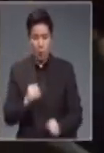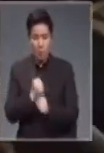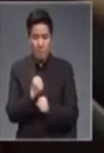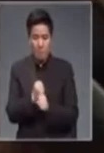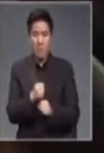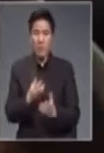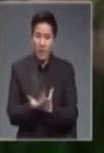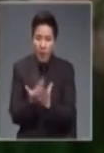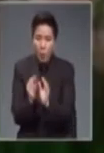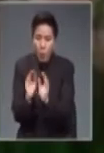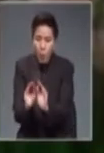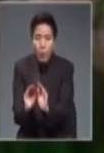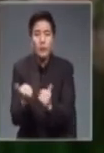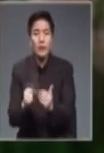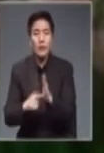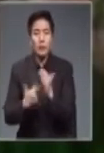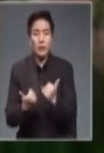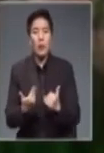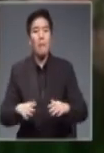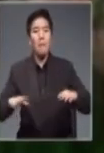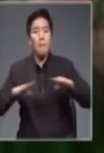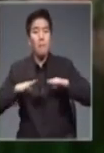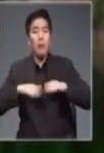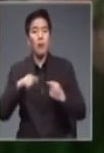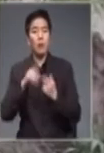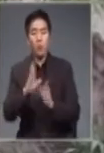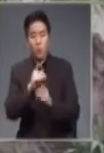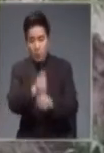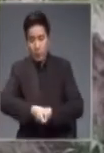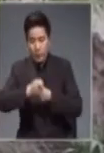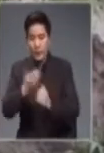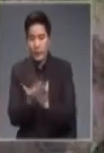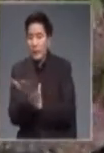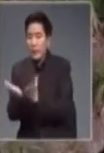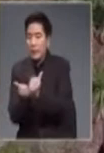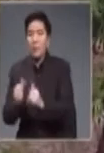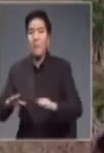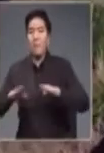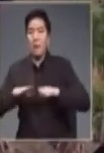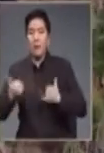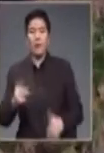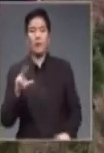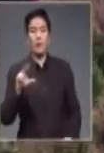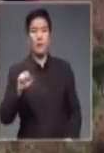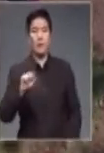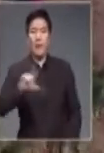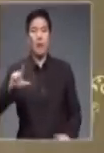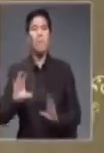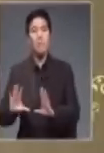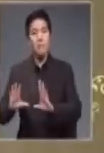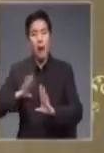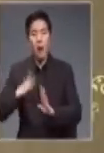ประสิทธิภาพการผลิตสินค้าเกษตรสปก.ของกระทรวงเกษตรทั้ง882ศูนย์รวมทั้งเครือข่